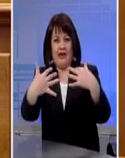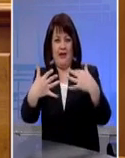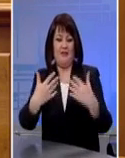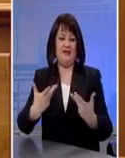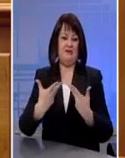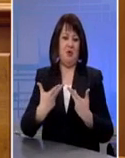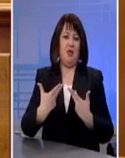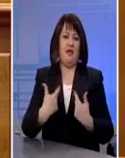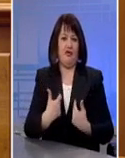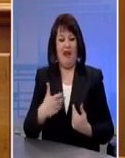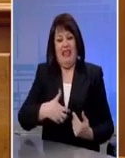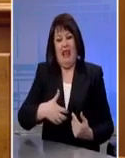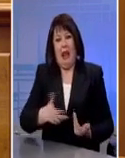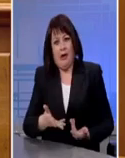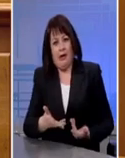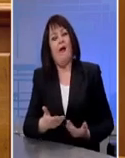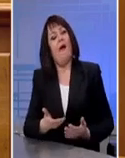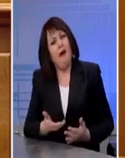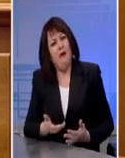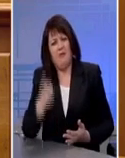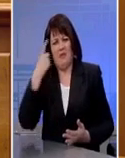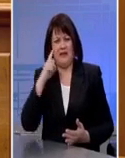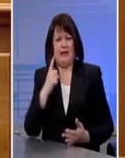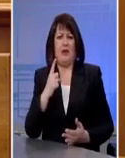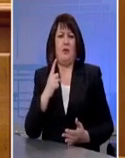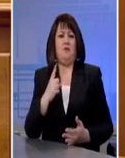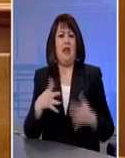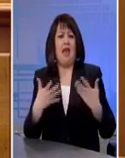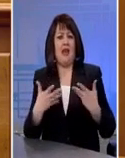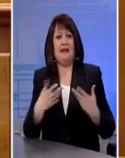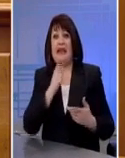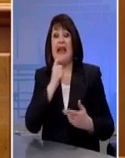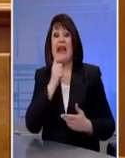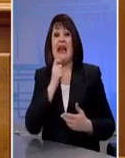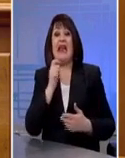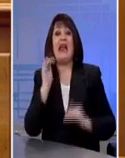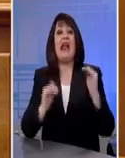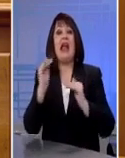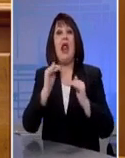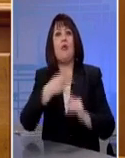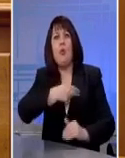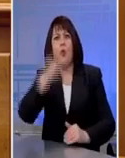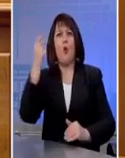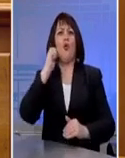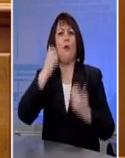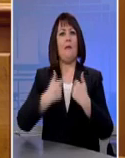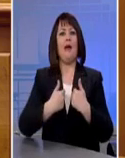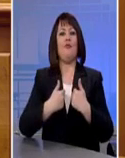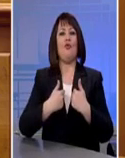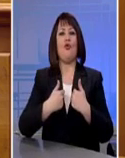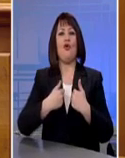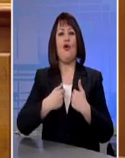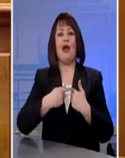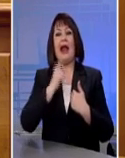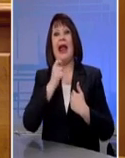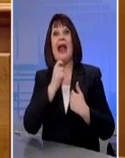αν χαίρεστε, αλλά πριν από ένα 20ήμερο βγήκε μια δημοσκόπηση που με είχε πρώτο σε δημοφιλία. Έκανα κάτι εγώ για